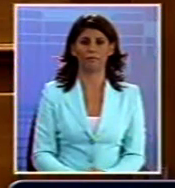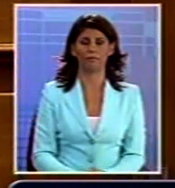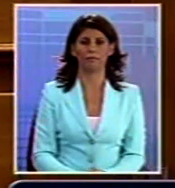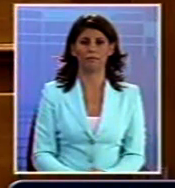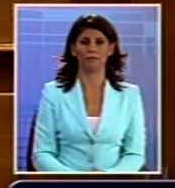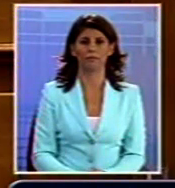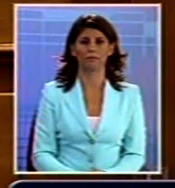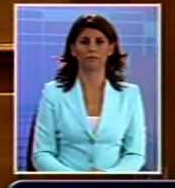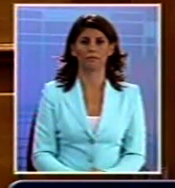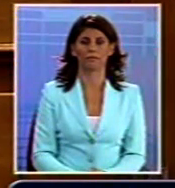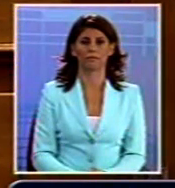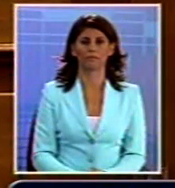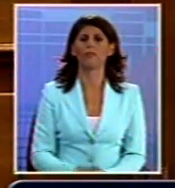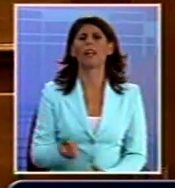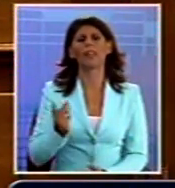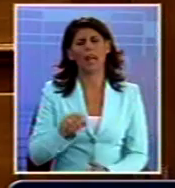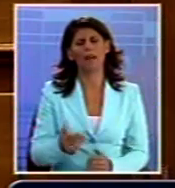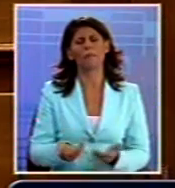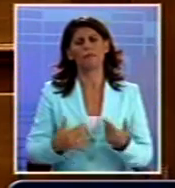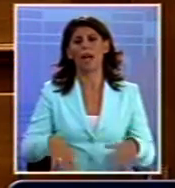Και άλλη μία προκατακτική παρατήρηση.